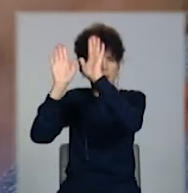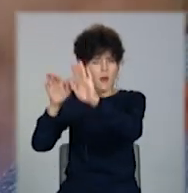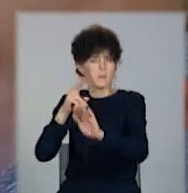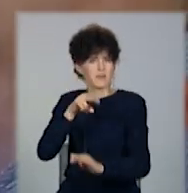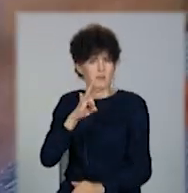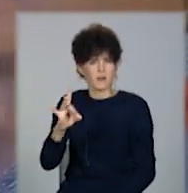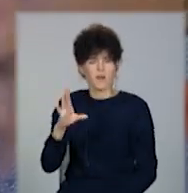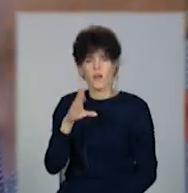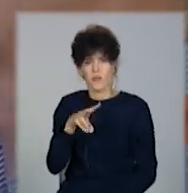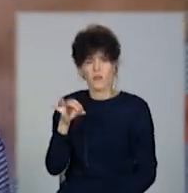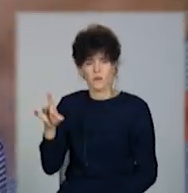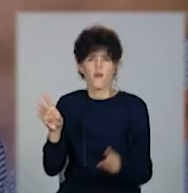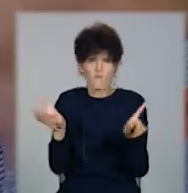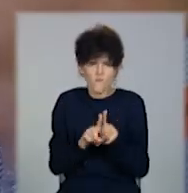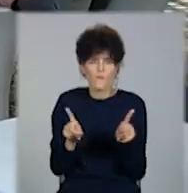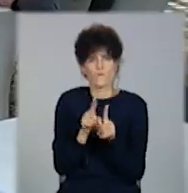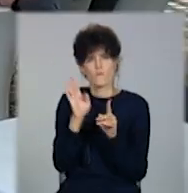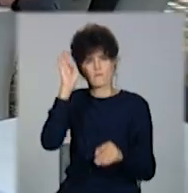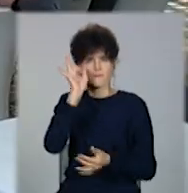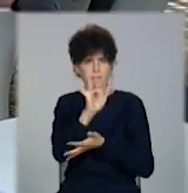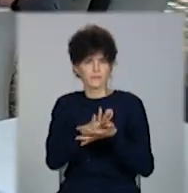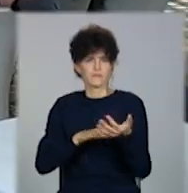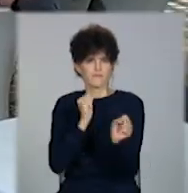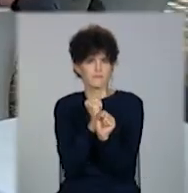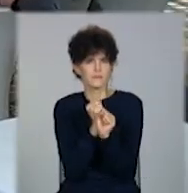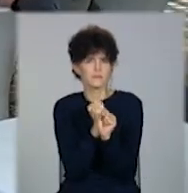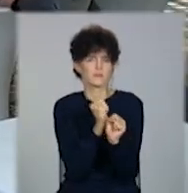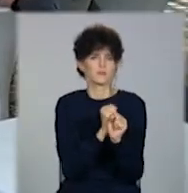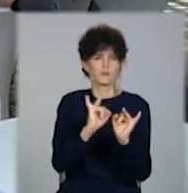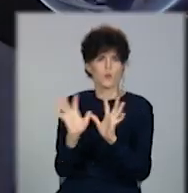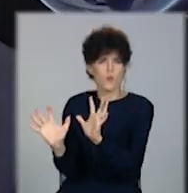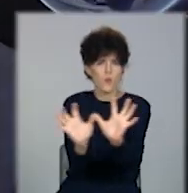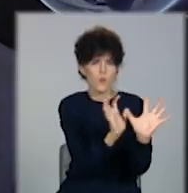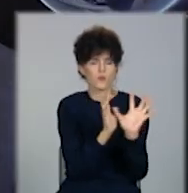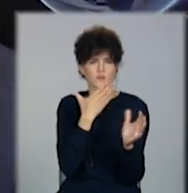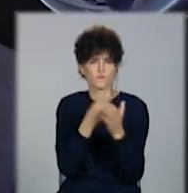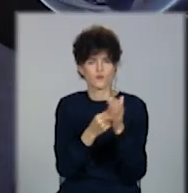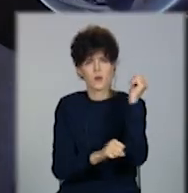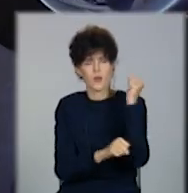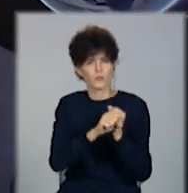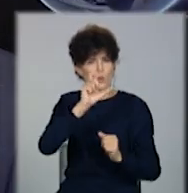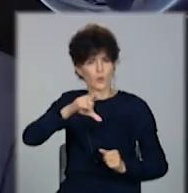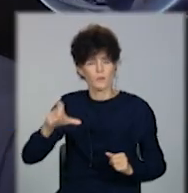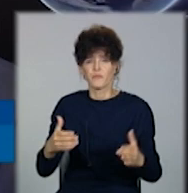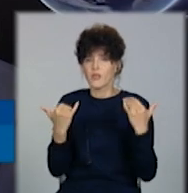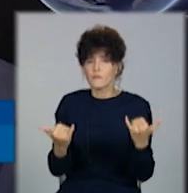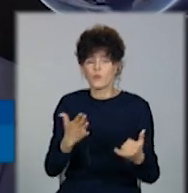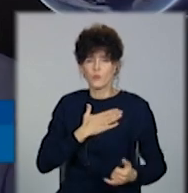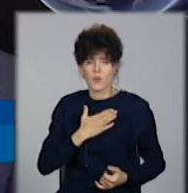розширює інвестиційну діяльність, будує нові шахти та дбає про своїх працівників. На сьогоднішній день наші